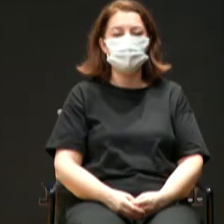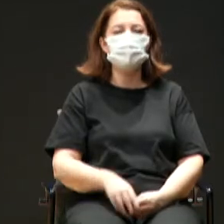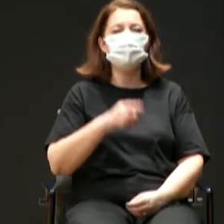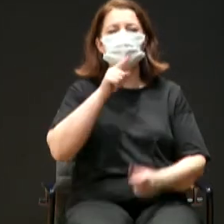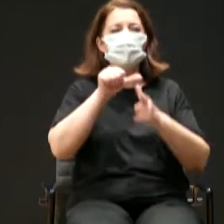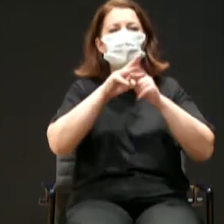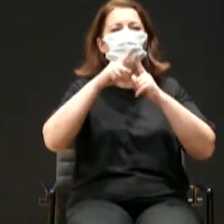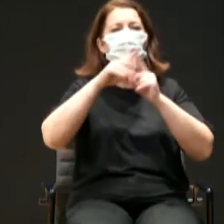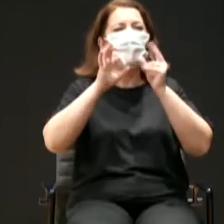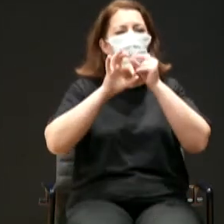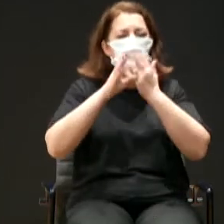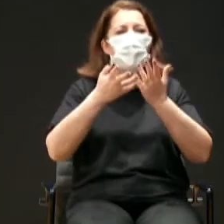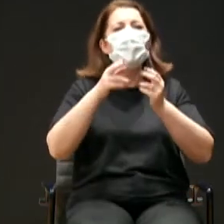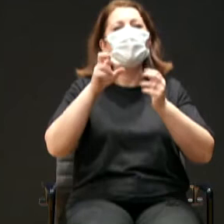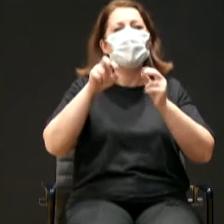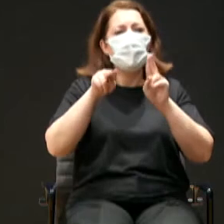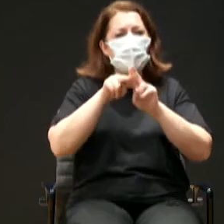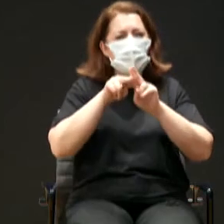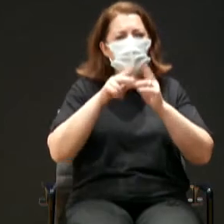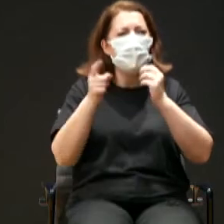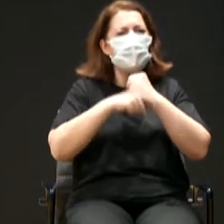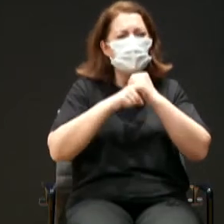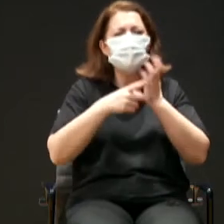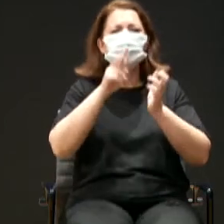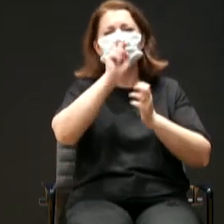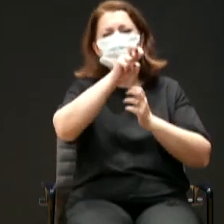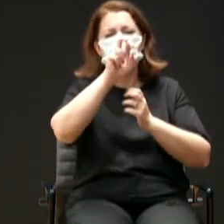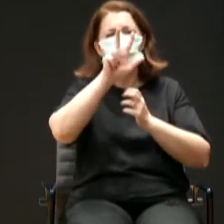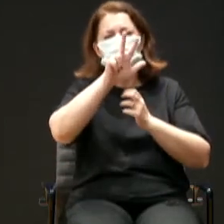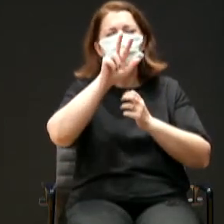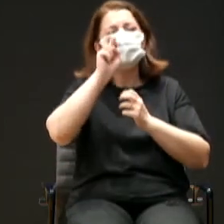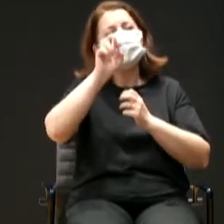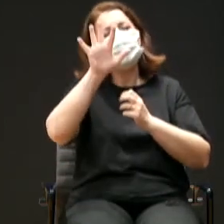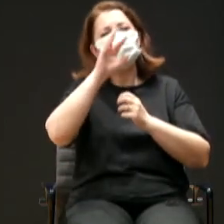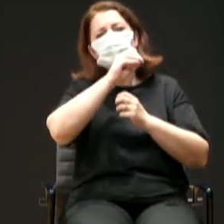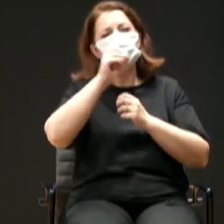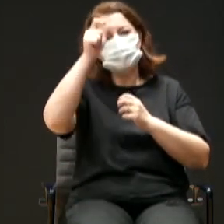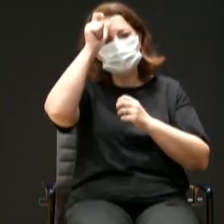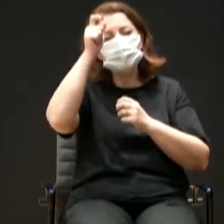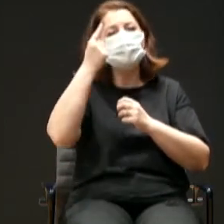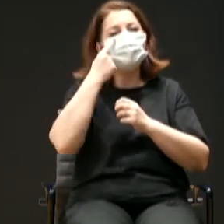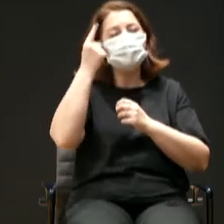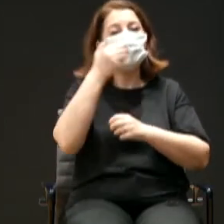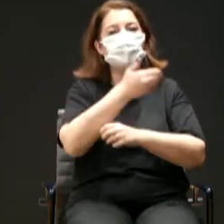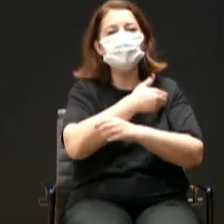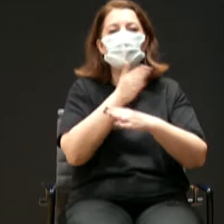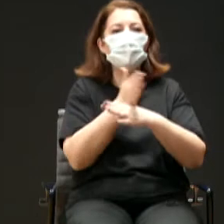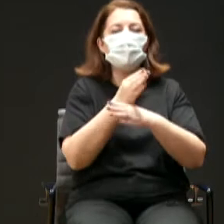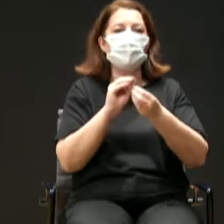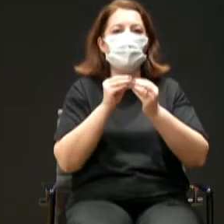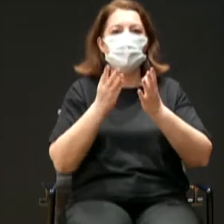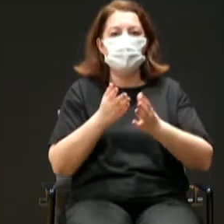örgütü, PKK vesaire, bunlar 83 milyon, 85 milyon Türkiye Cumhuriyeti vatandaşının ortak